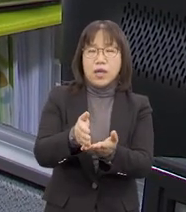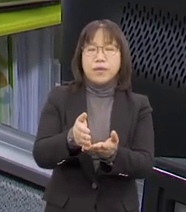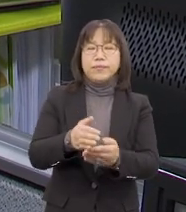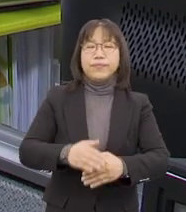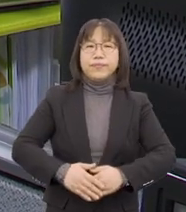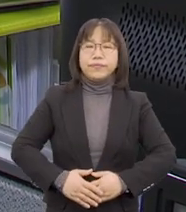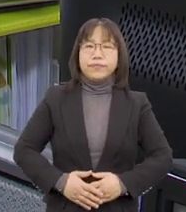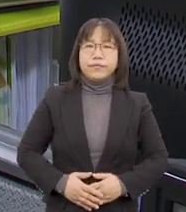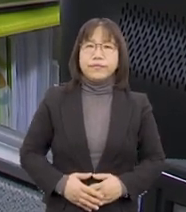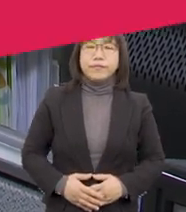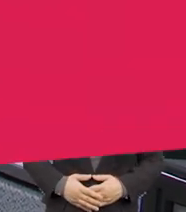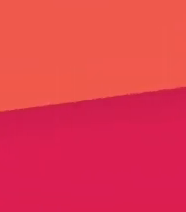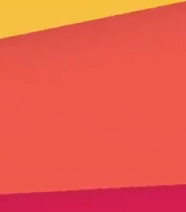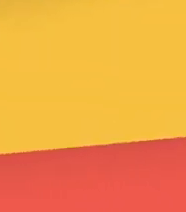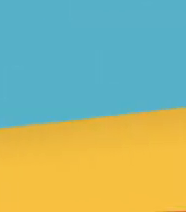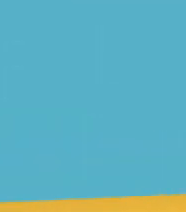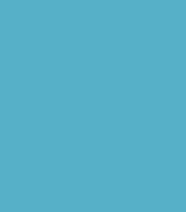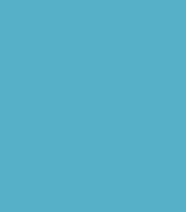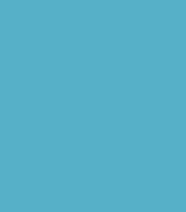됩니다